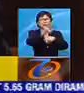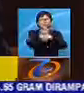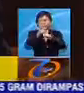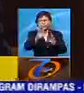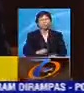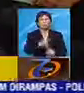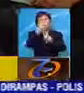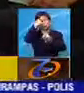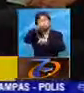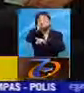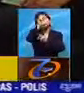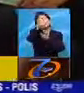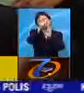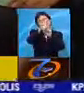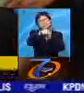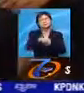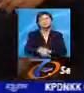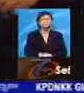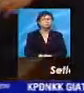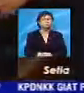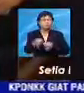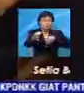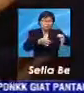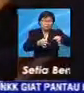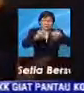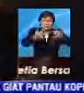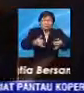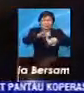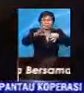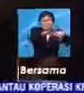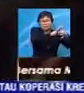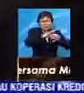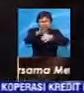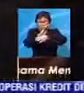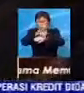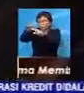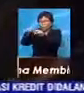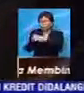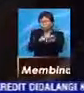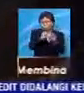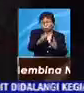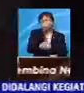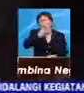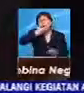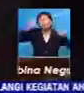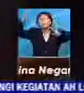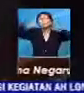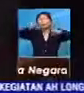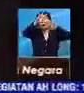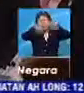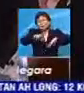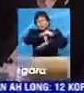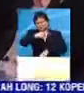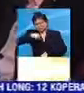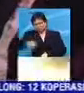for 10 minutes many of Us jelasnya ketika ini kerjasama perniagaan melibatkan Usahawan Muda tempatan ASEAN dan